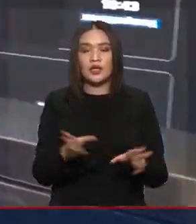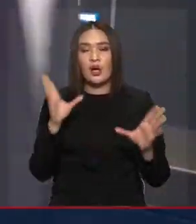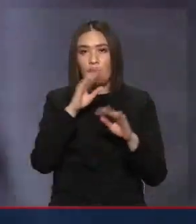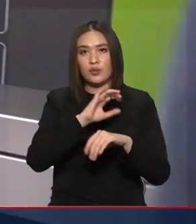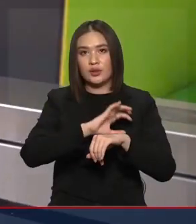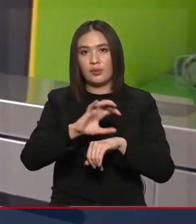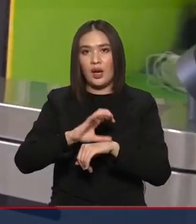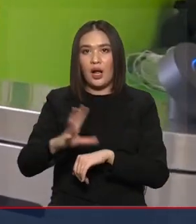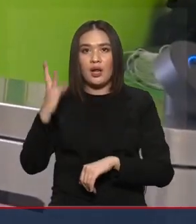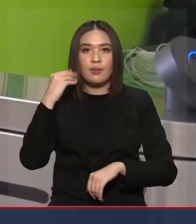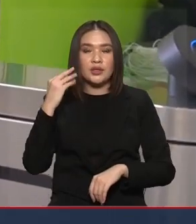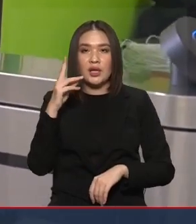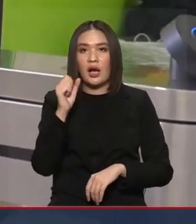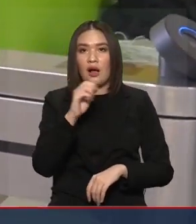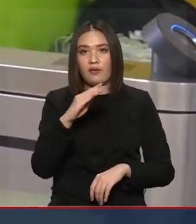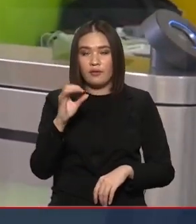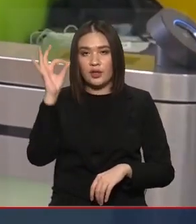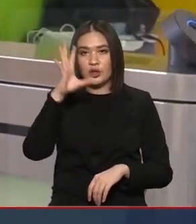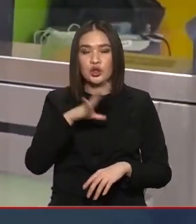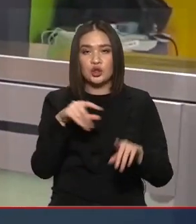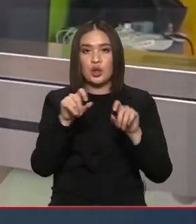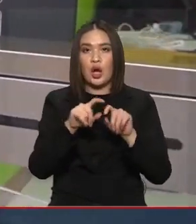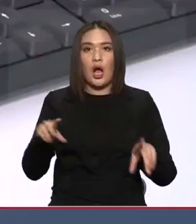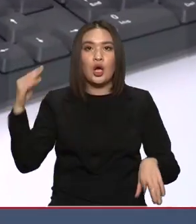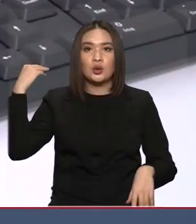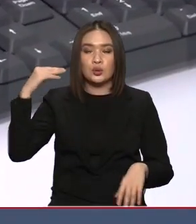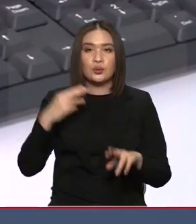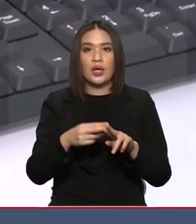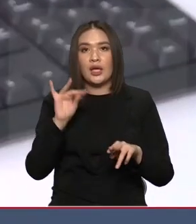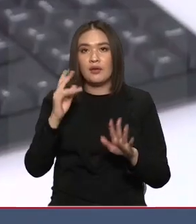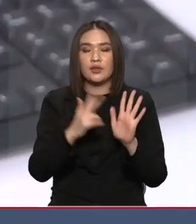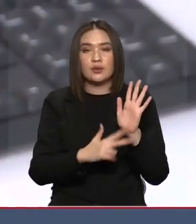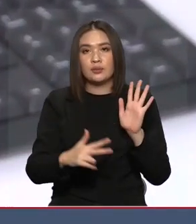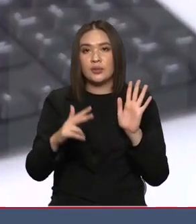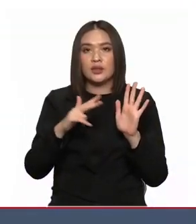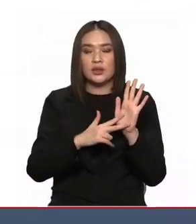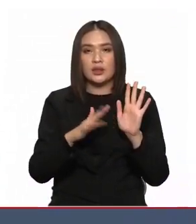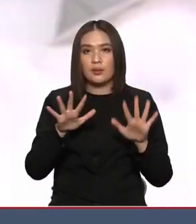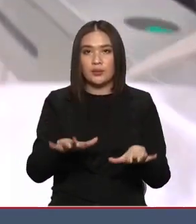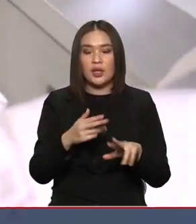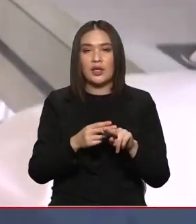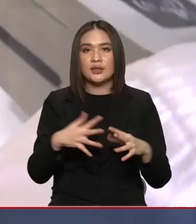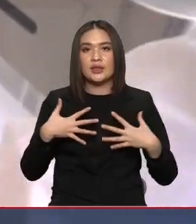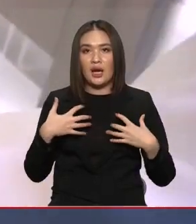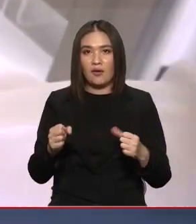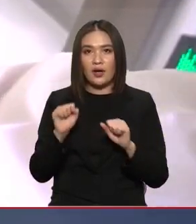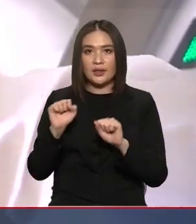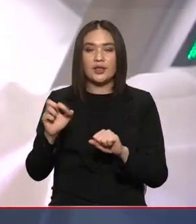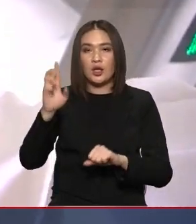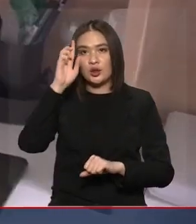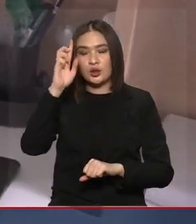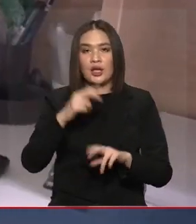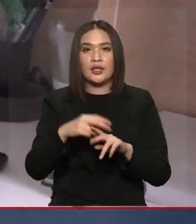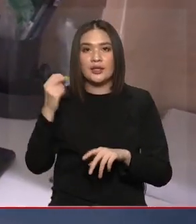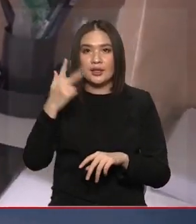в одном из алматинских кафе в школе города Актобе и ещё в 80 учреждениях образования и здравоохранения по стране при этом